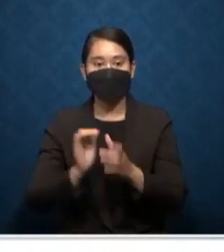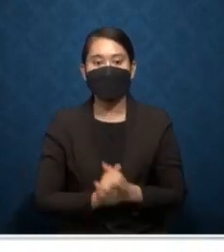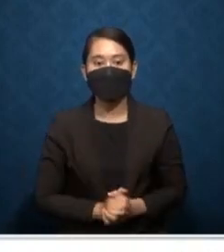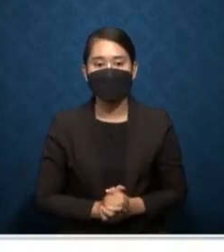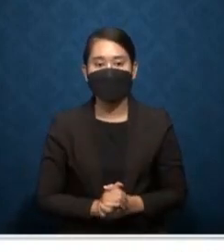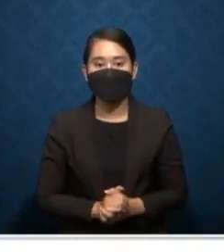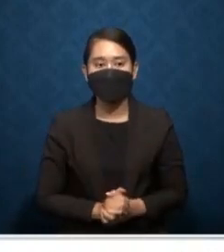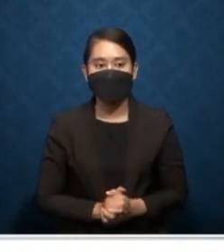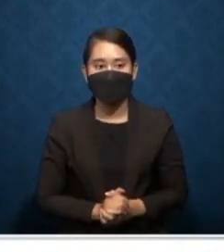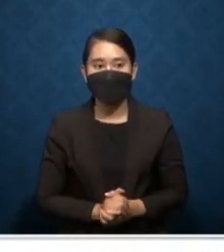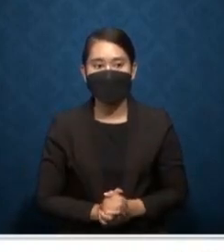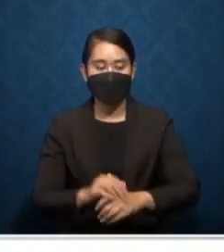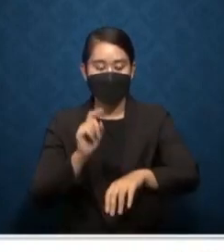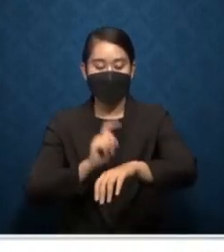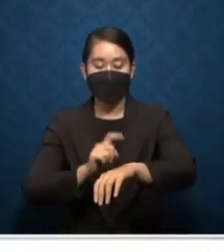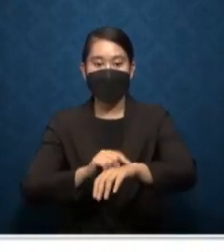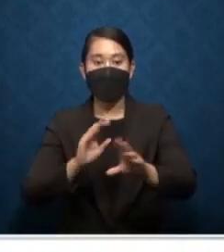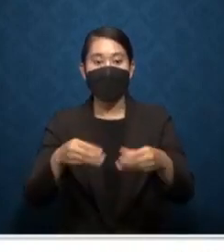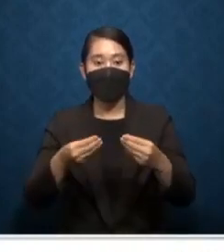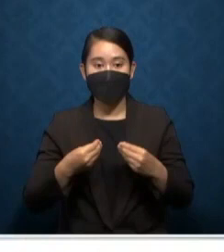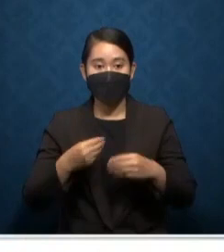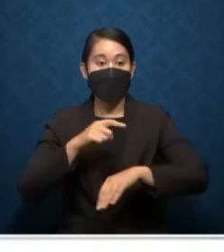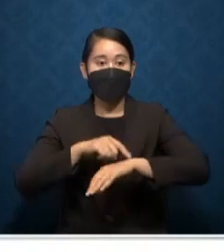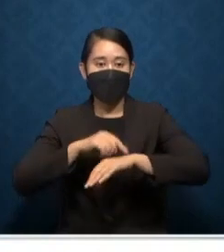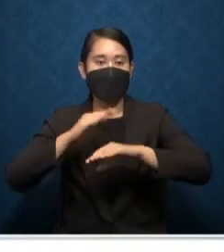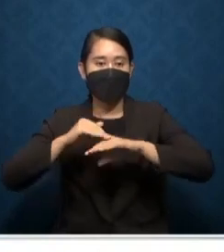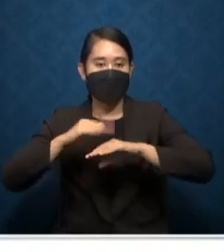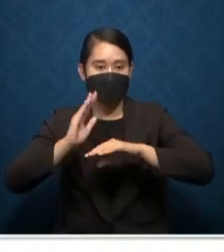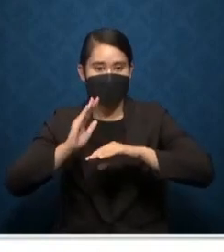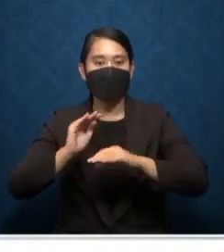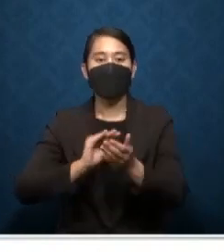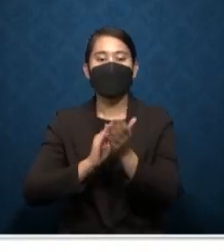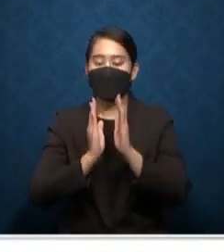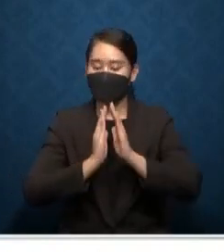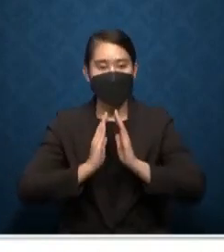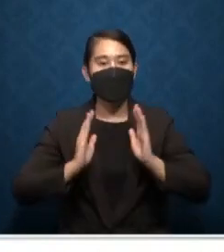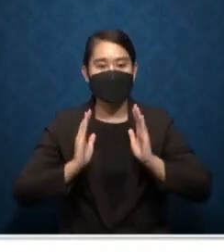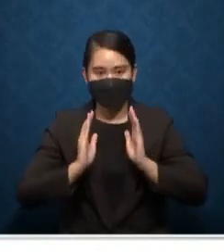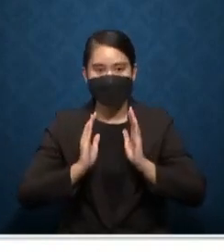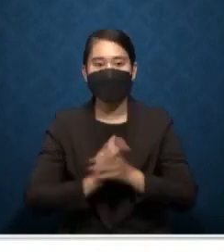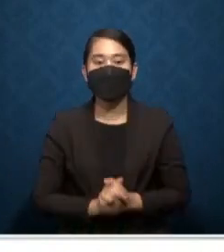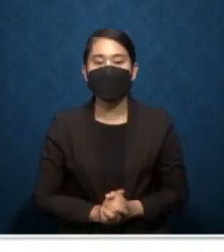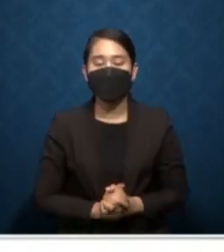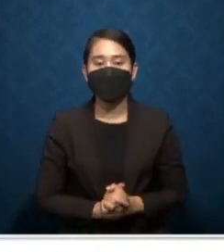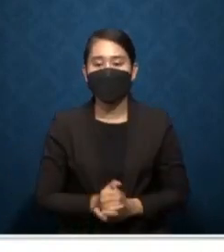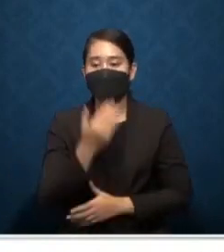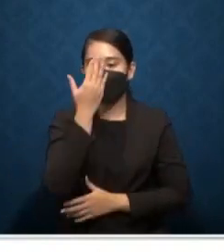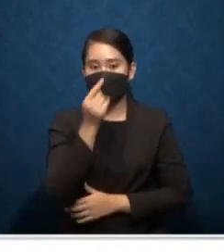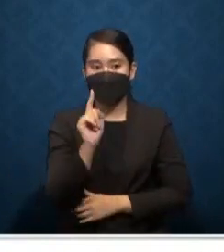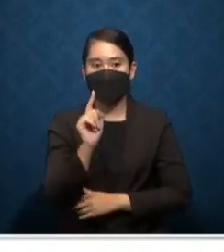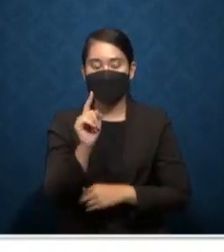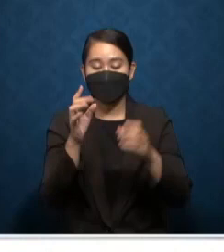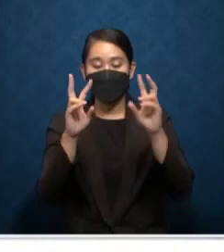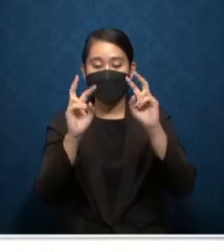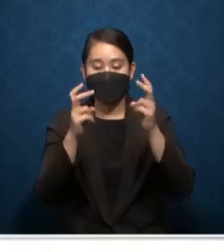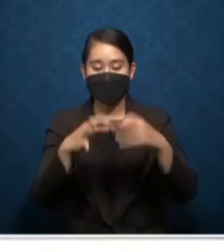ให้เวลาอาจะเกินเลยไปบ้างก็กลบขอบคุณยัสูงเพรเรื่นี้เปเรื่องสำคัญ